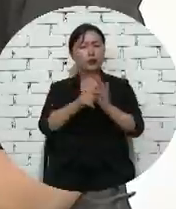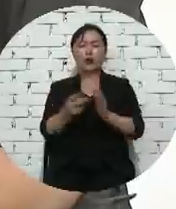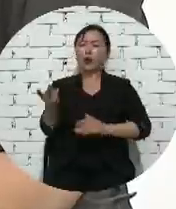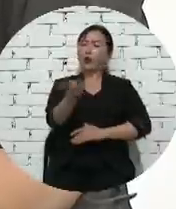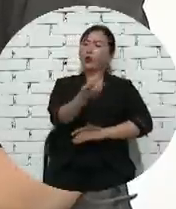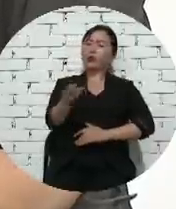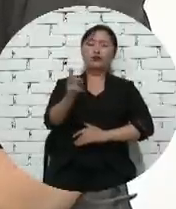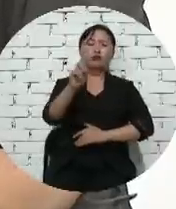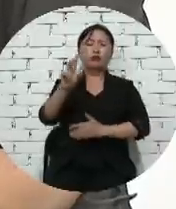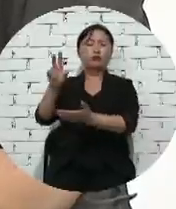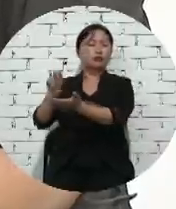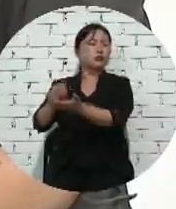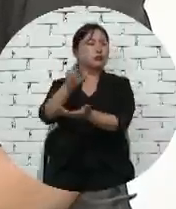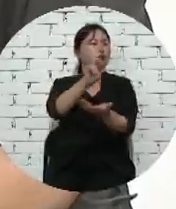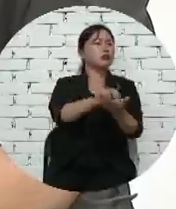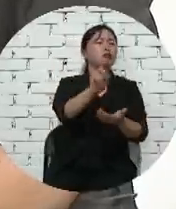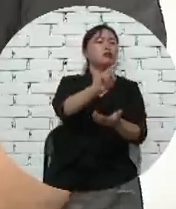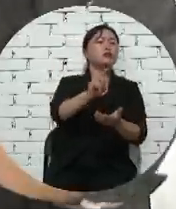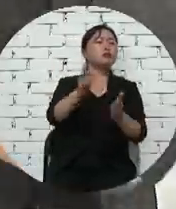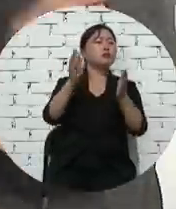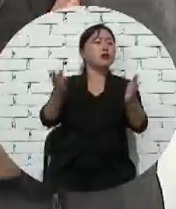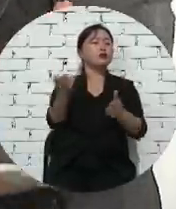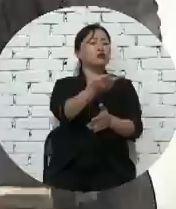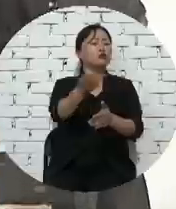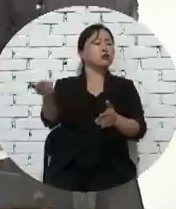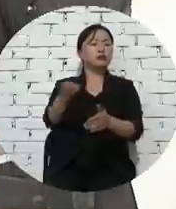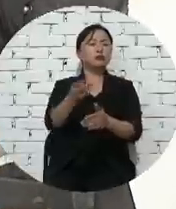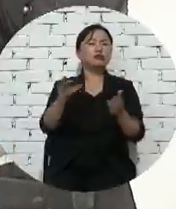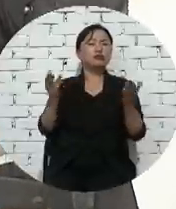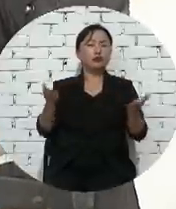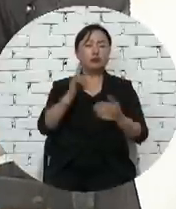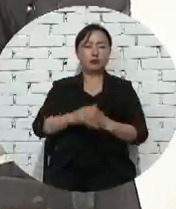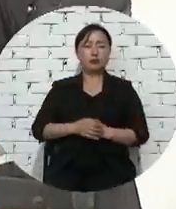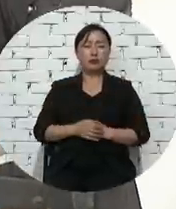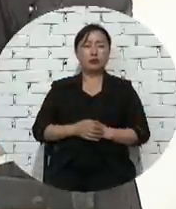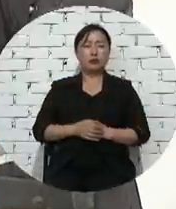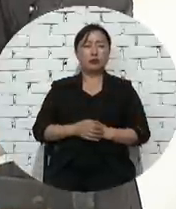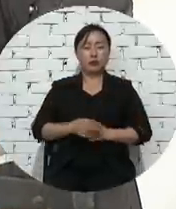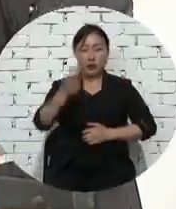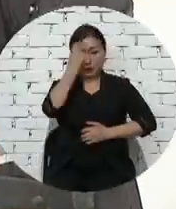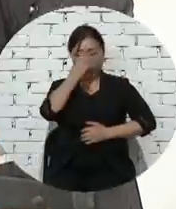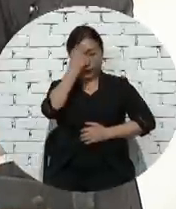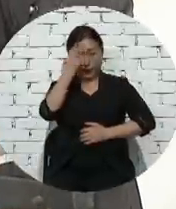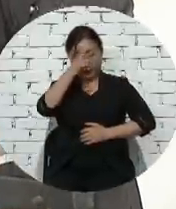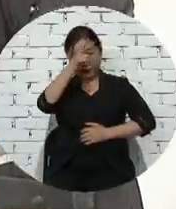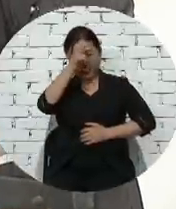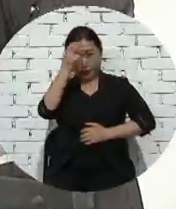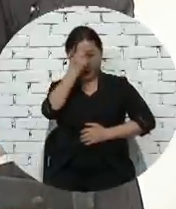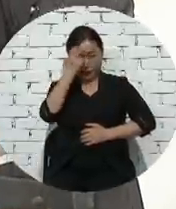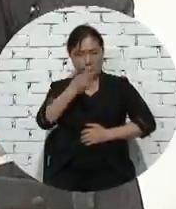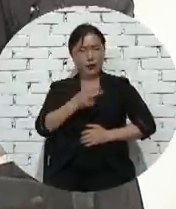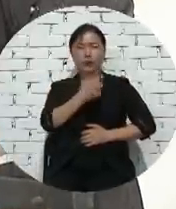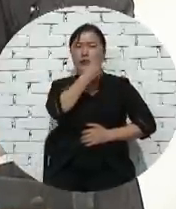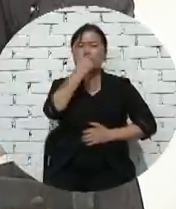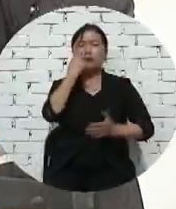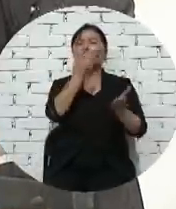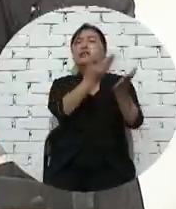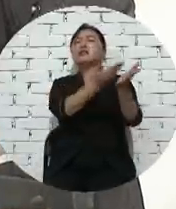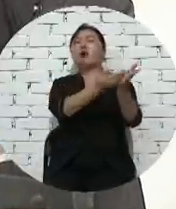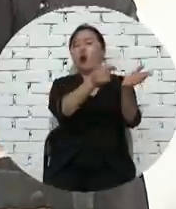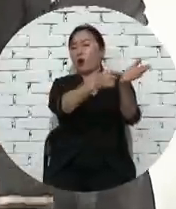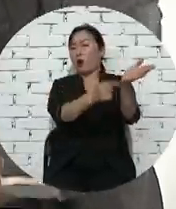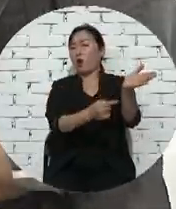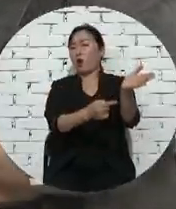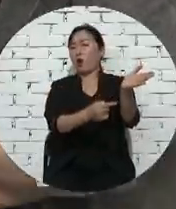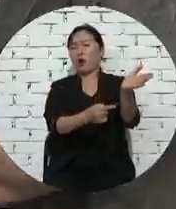사이에 어떤 일이 있었을 것 같습니까? 아니 수사라는 것도 증거를 가지고 판단하는 거지 수사라는 게 무슨 감을